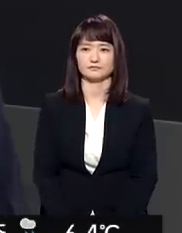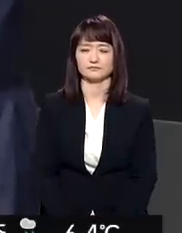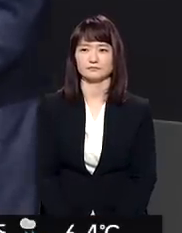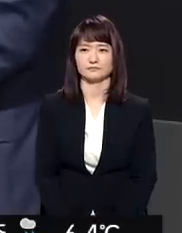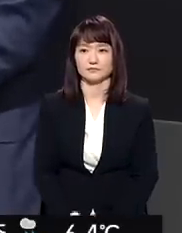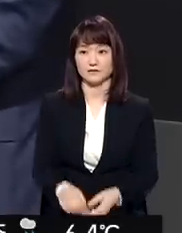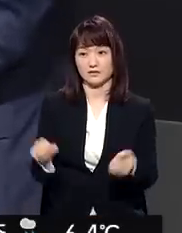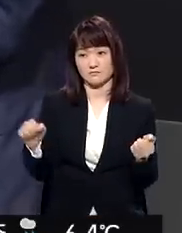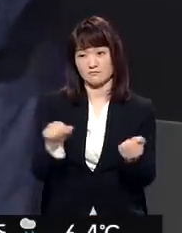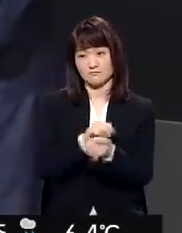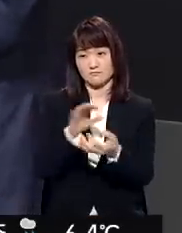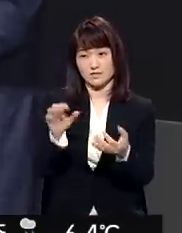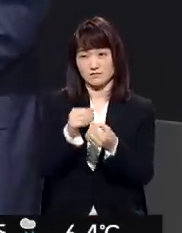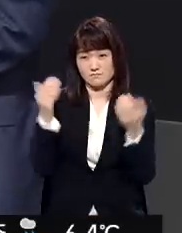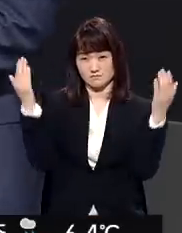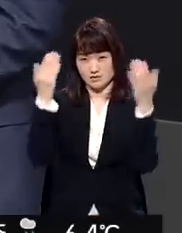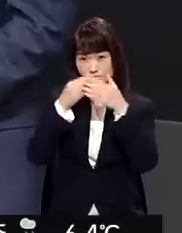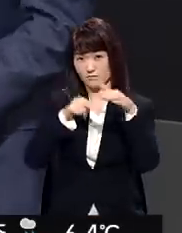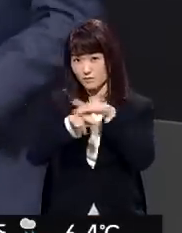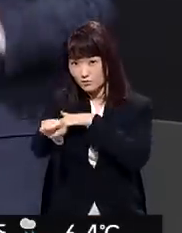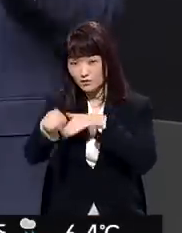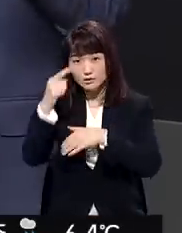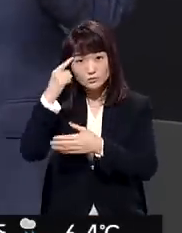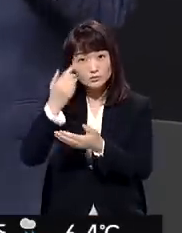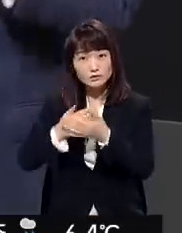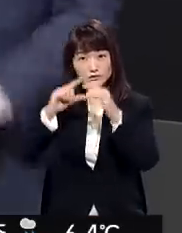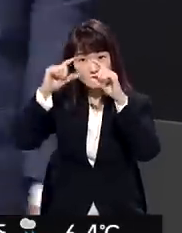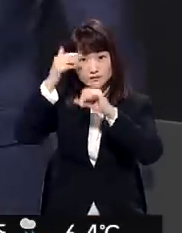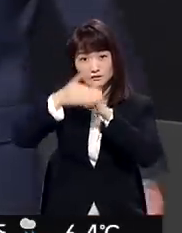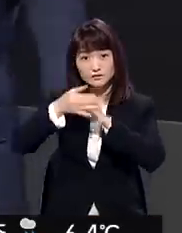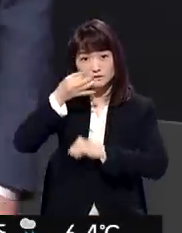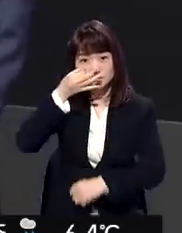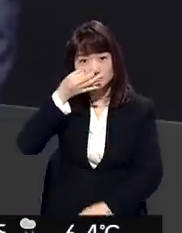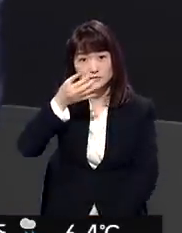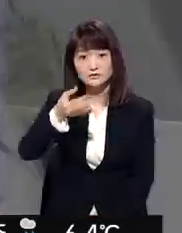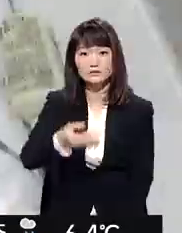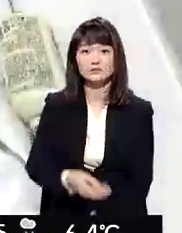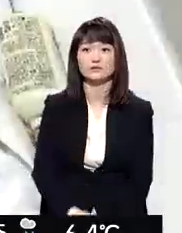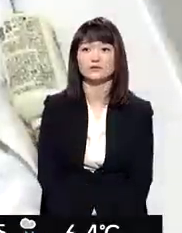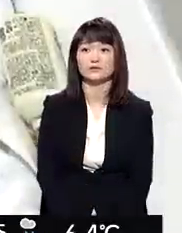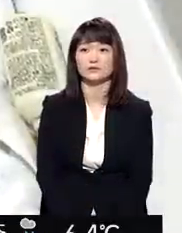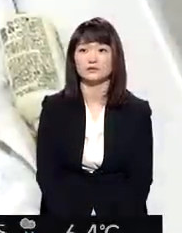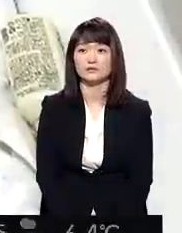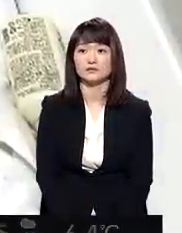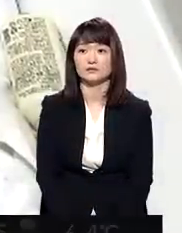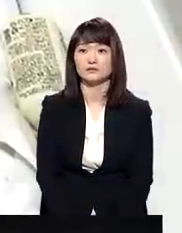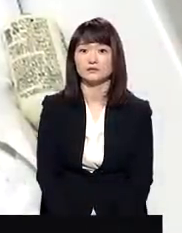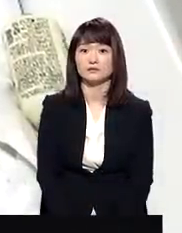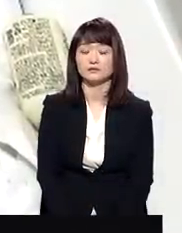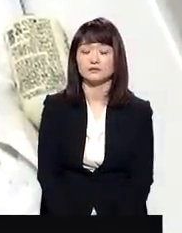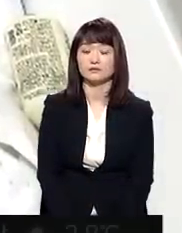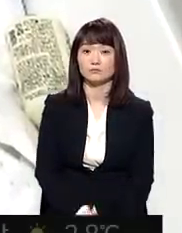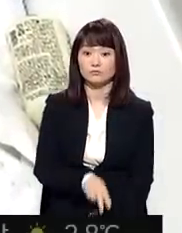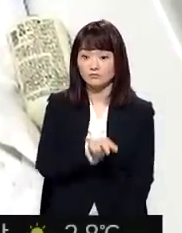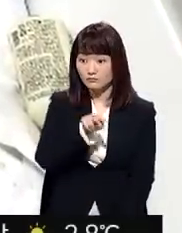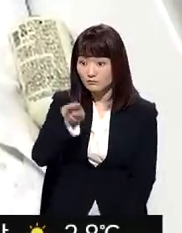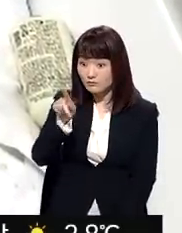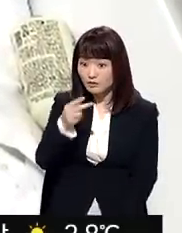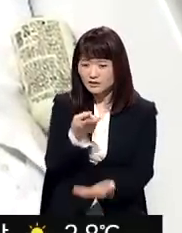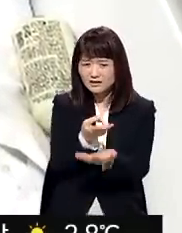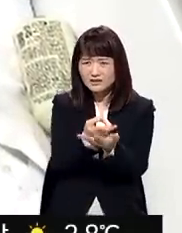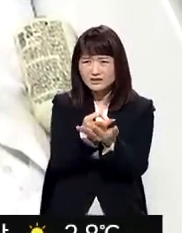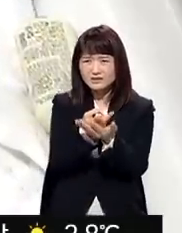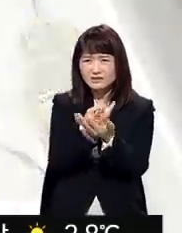난장판 만들고 야반도 줍니다 자 충격적인 사진 함께 보시죠 아이고 세상에